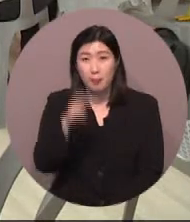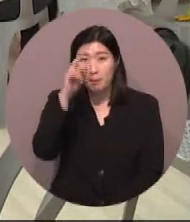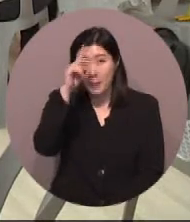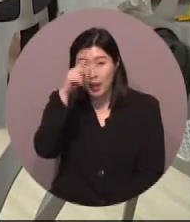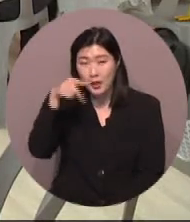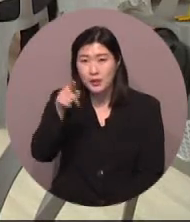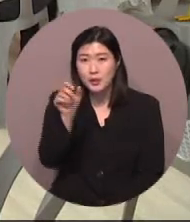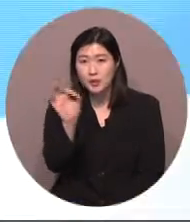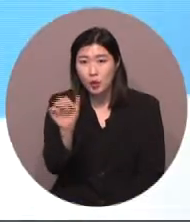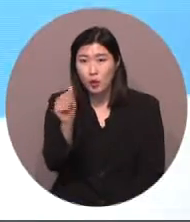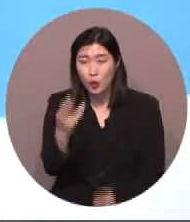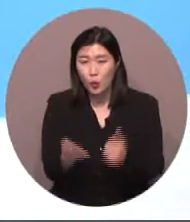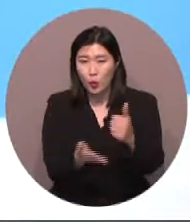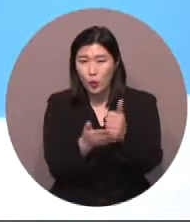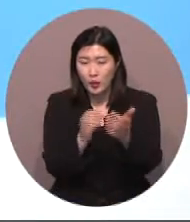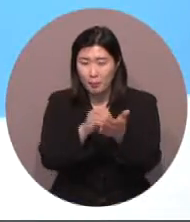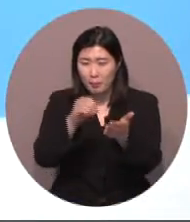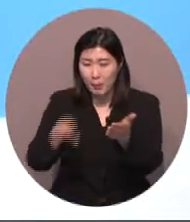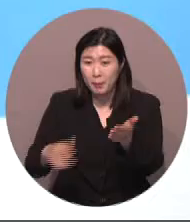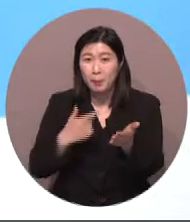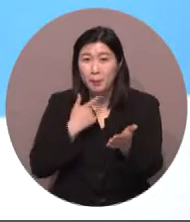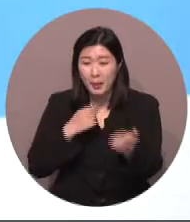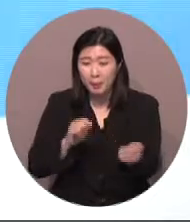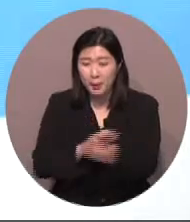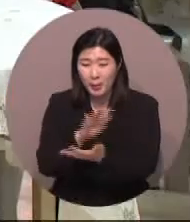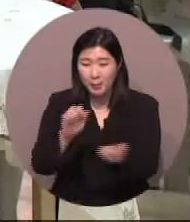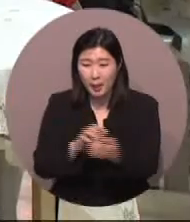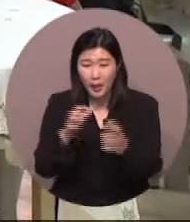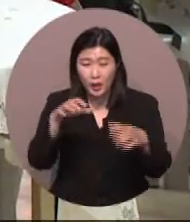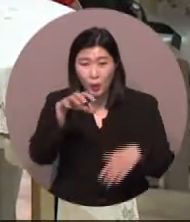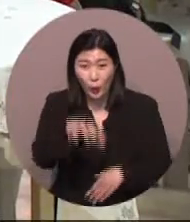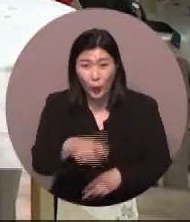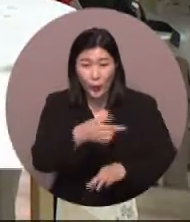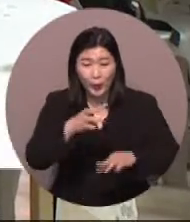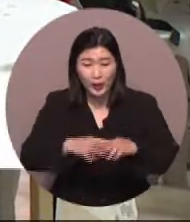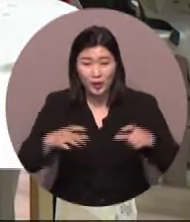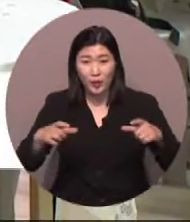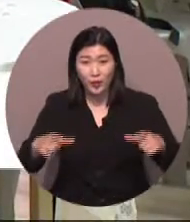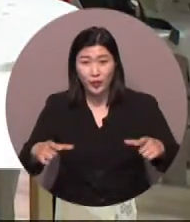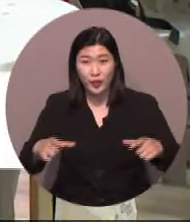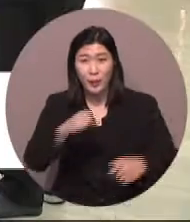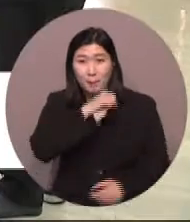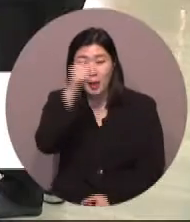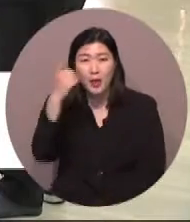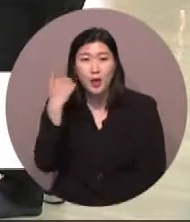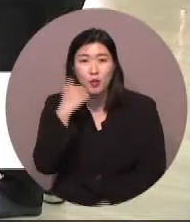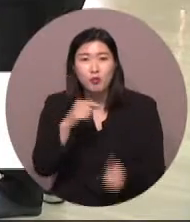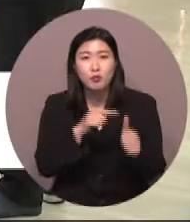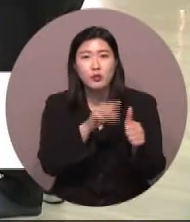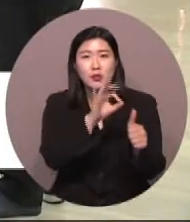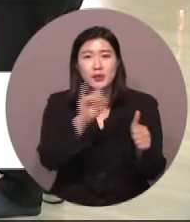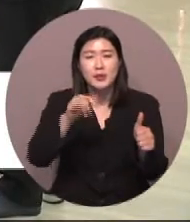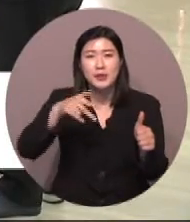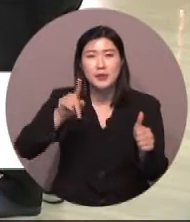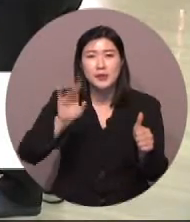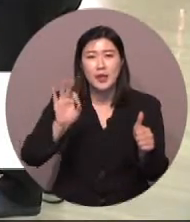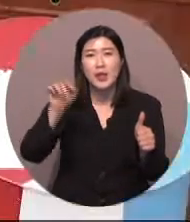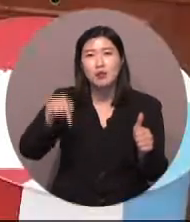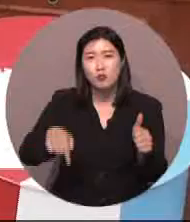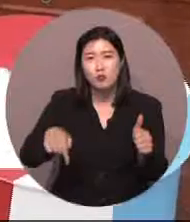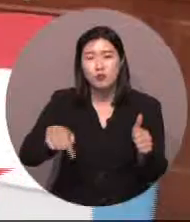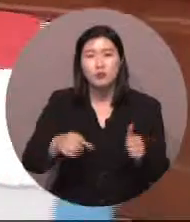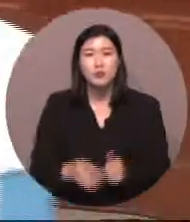박성효 전 대전시장의 공천 탈락으로 내홍을 겪은 국민의힘 대전시장 경선은 결국 이장우 전 의원의 승리로